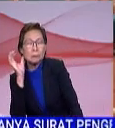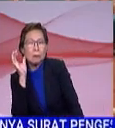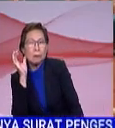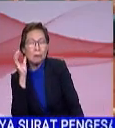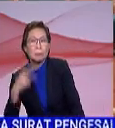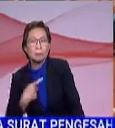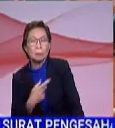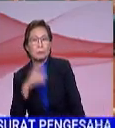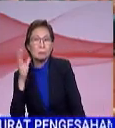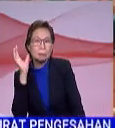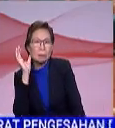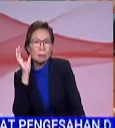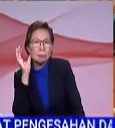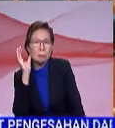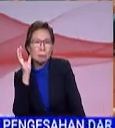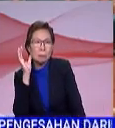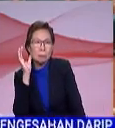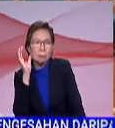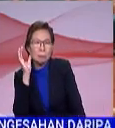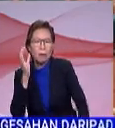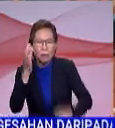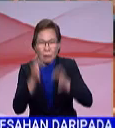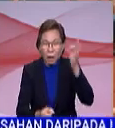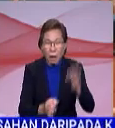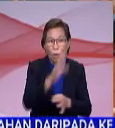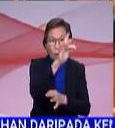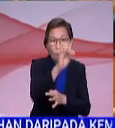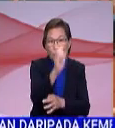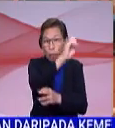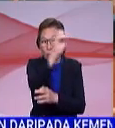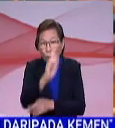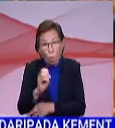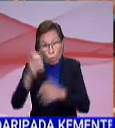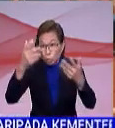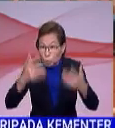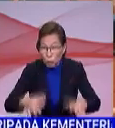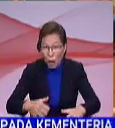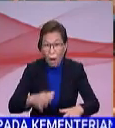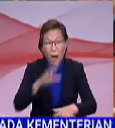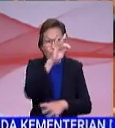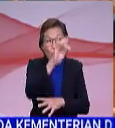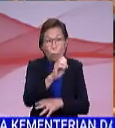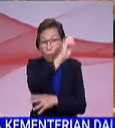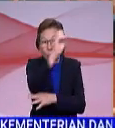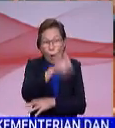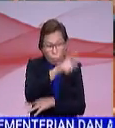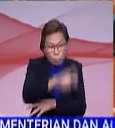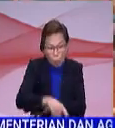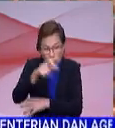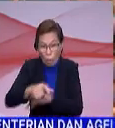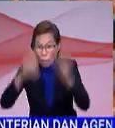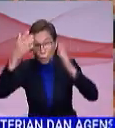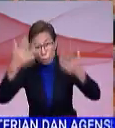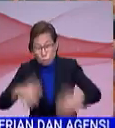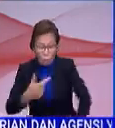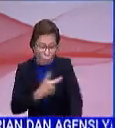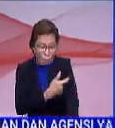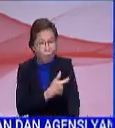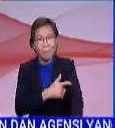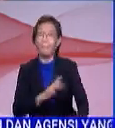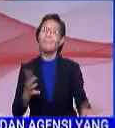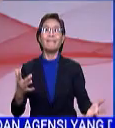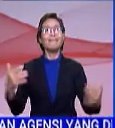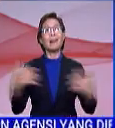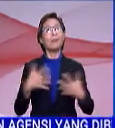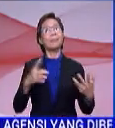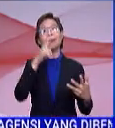daripada FDA apa semua tu, dia kata kalau 80% dah dapat kita dah tak takut sangat lah kan untuk kita jaga kita tu kan.